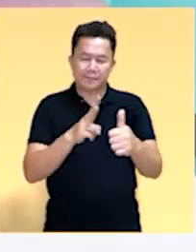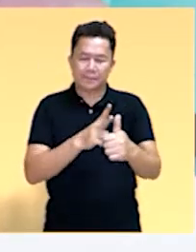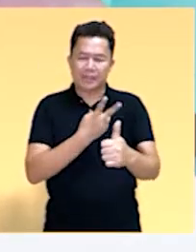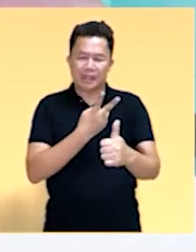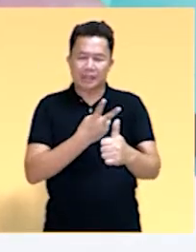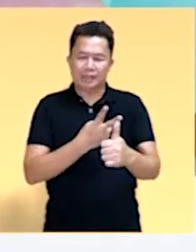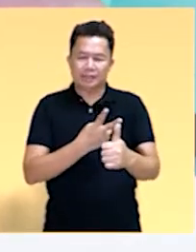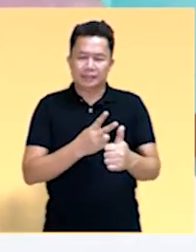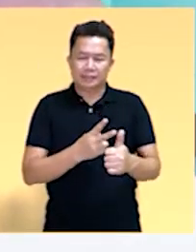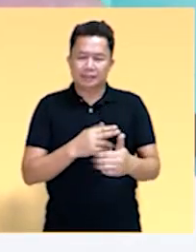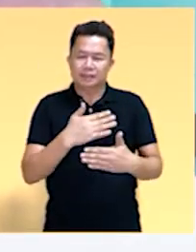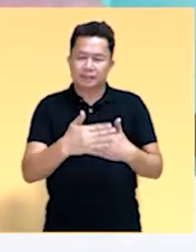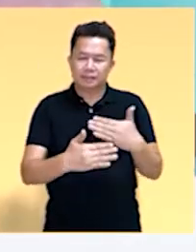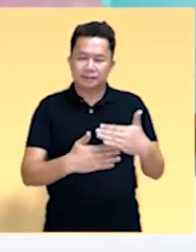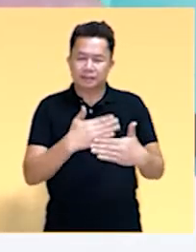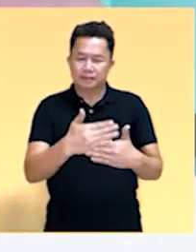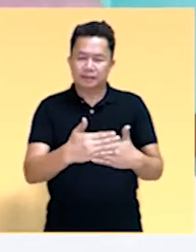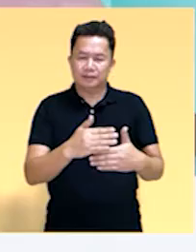Ikalawang hakbang.